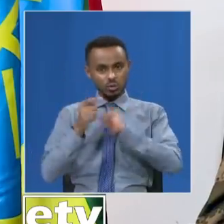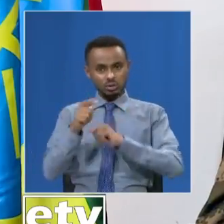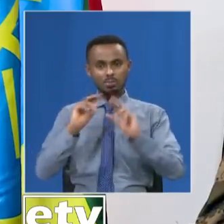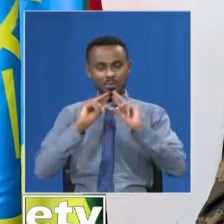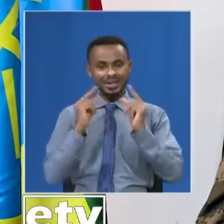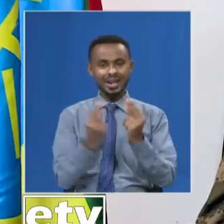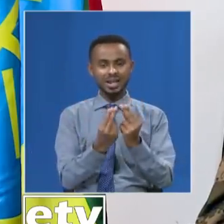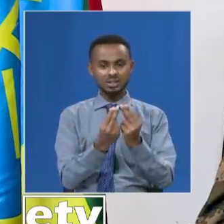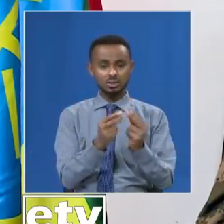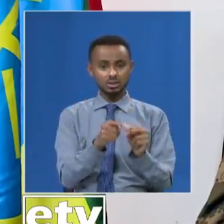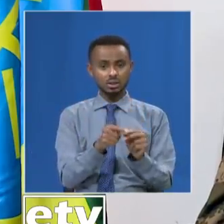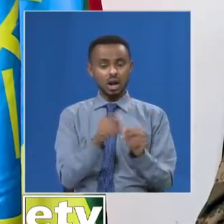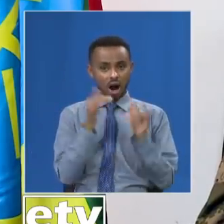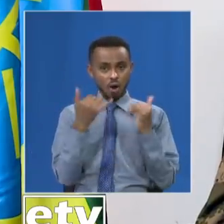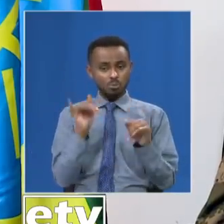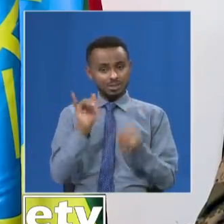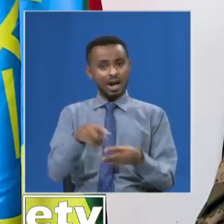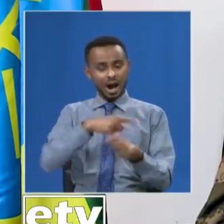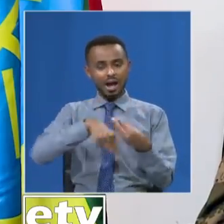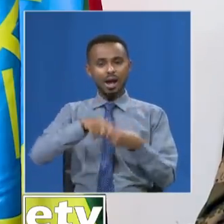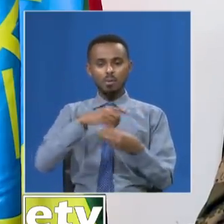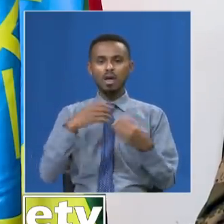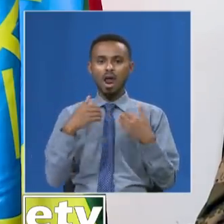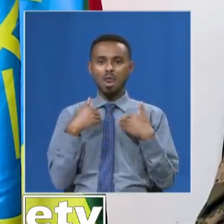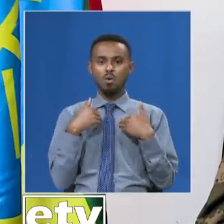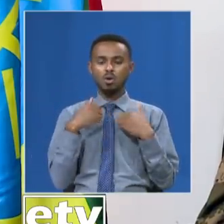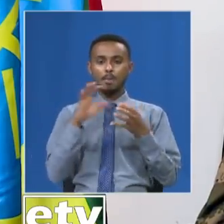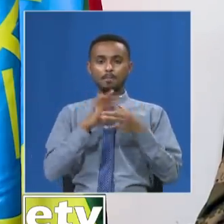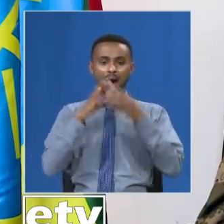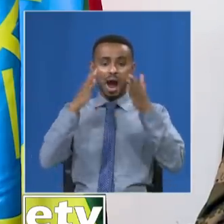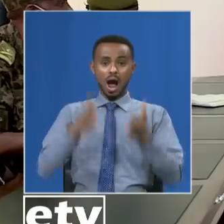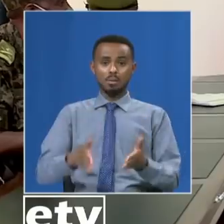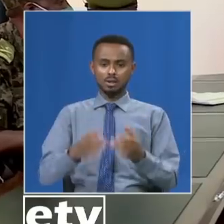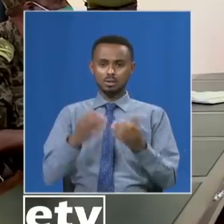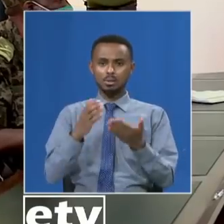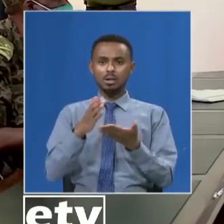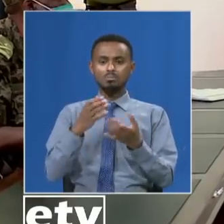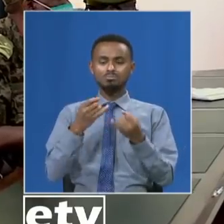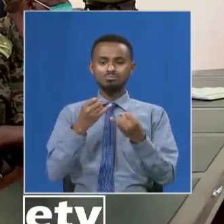በመደራጀት አሁንም እዛ አካባቢ ያለውን ህብረተሰብ